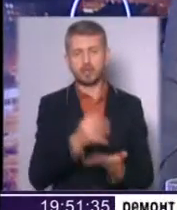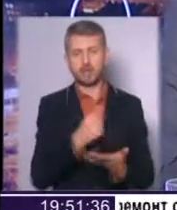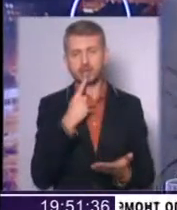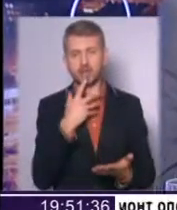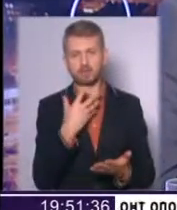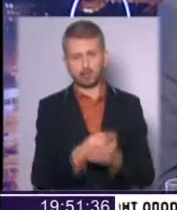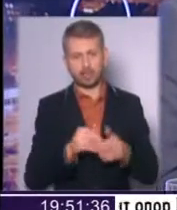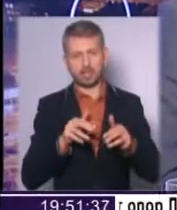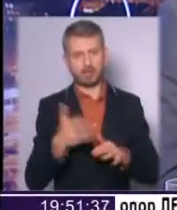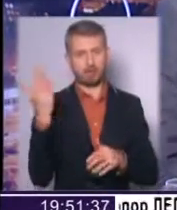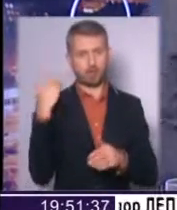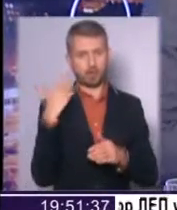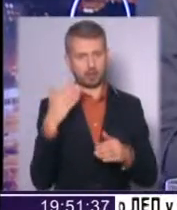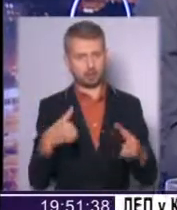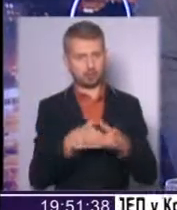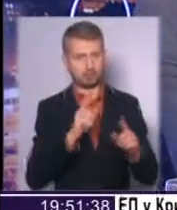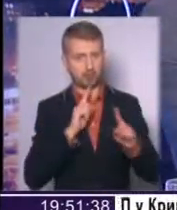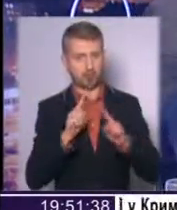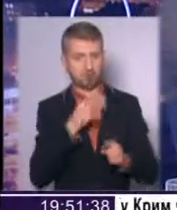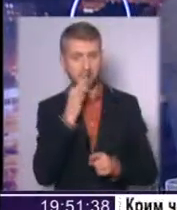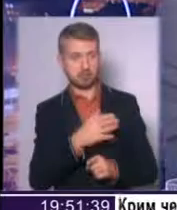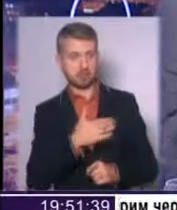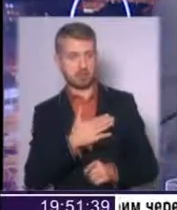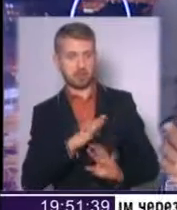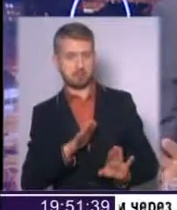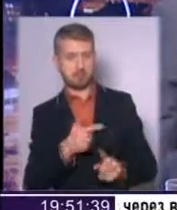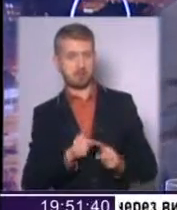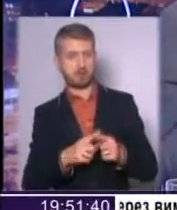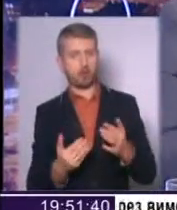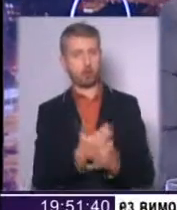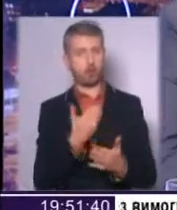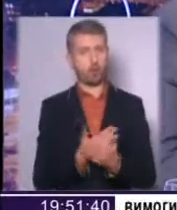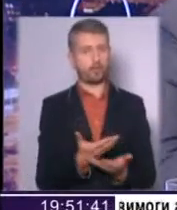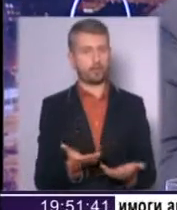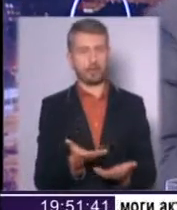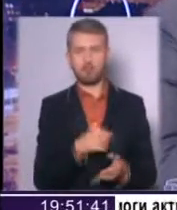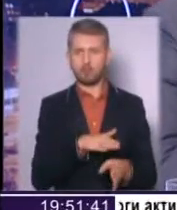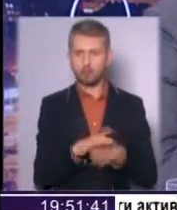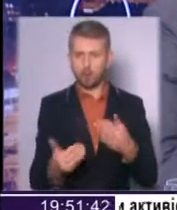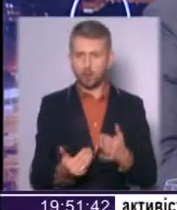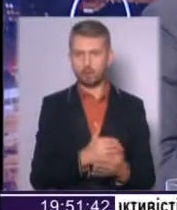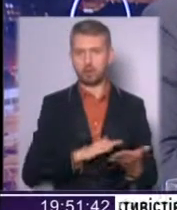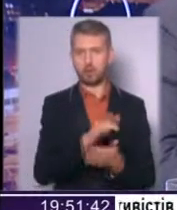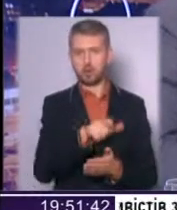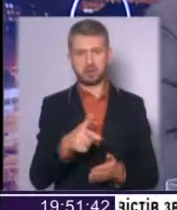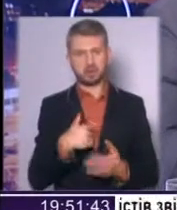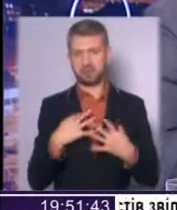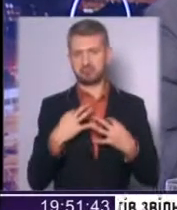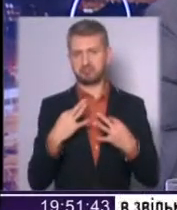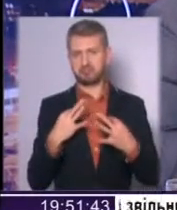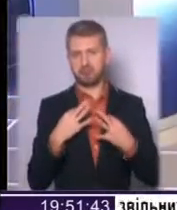вже не був БПП, тепер Солідарність. Кожен раз під кожні вибори міняють тільки вивіски. Тобто, в принципі, ті самі люди, та сама